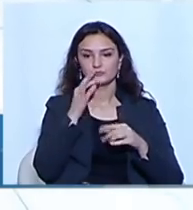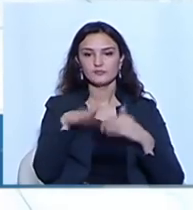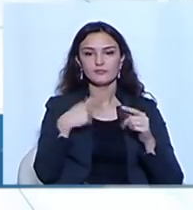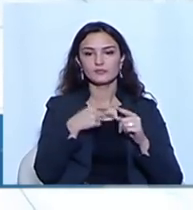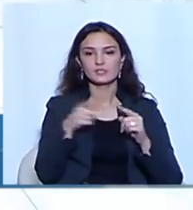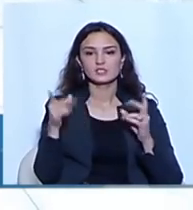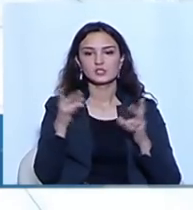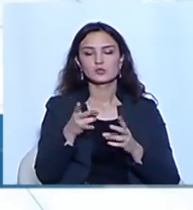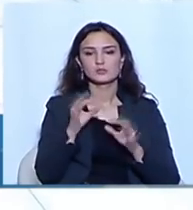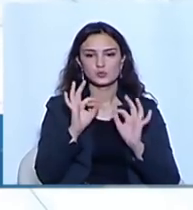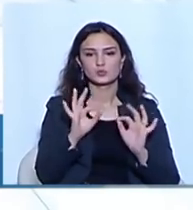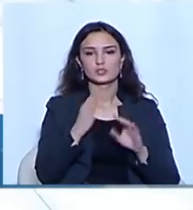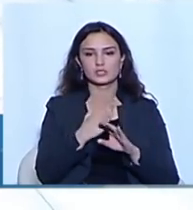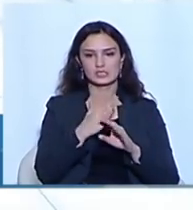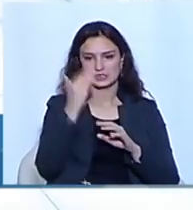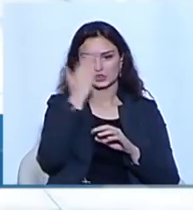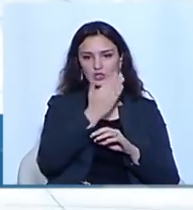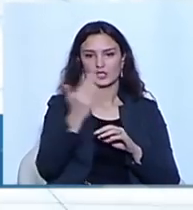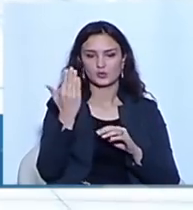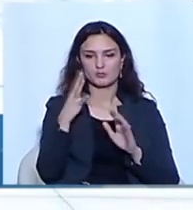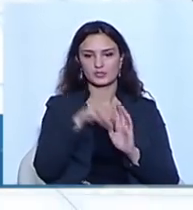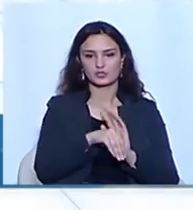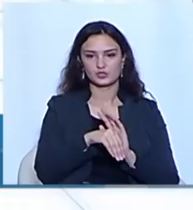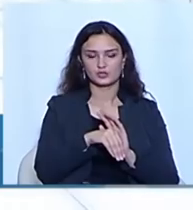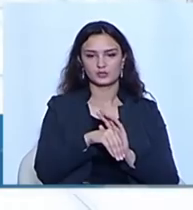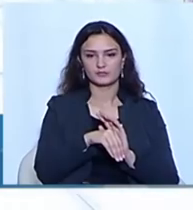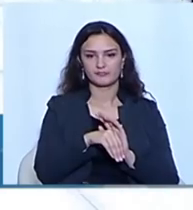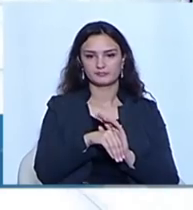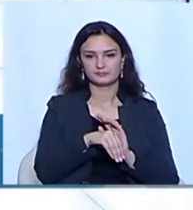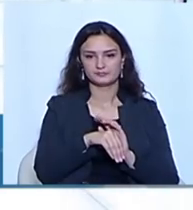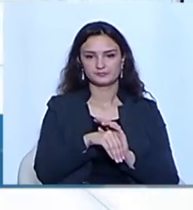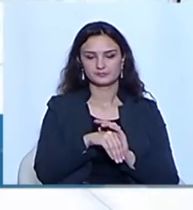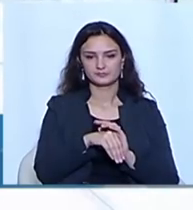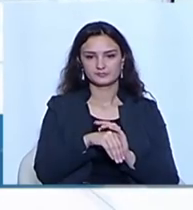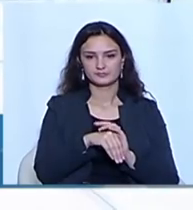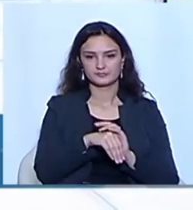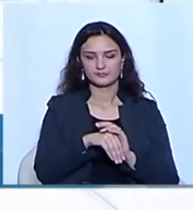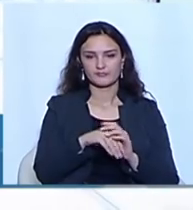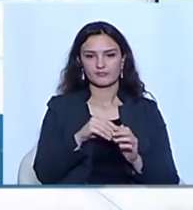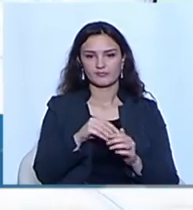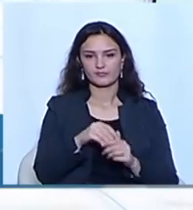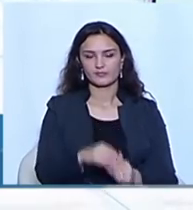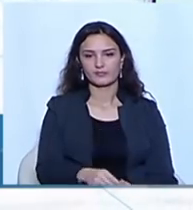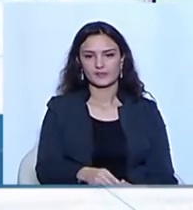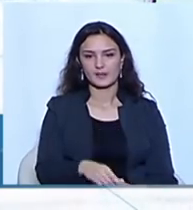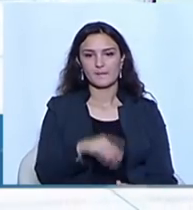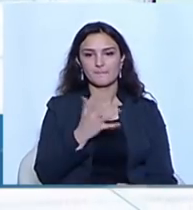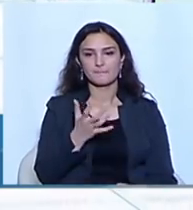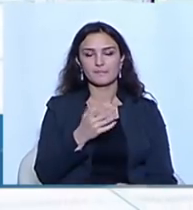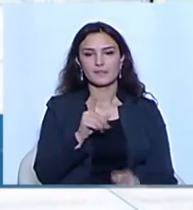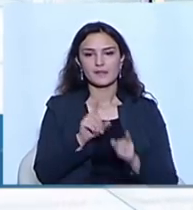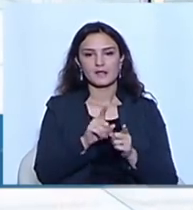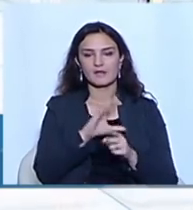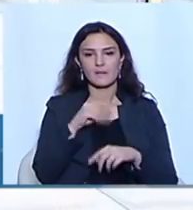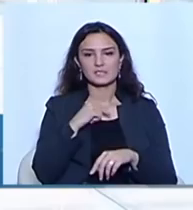ეტაპის საჭიროება ზუსტად არის საზოგადოებაში ბავშვის თავის დამკვიდრება, მიკუთვნების განცდა.